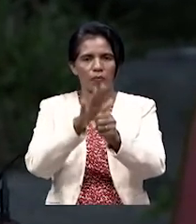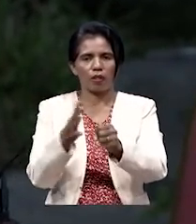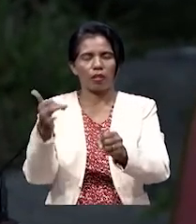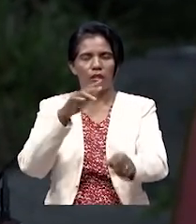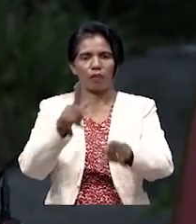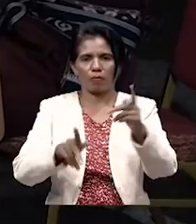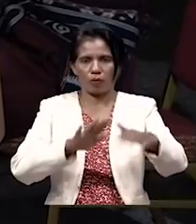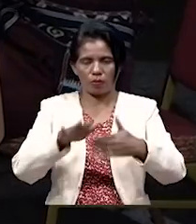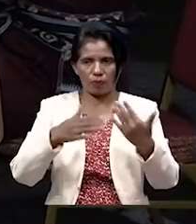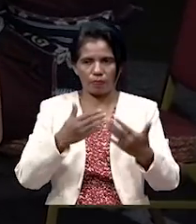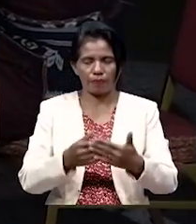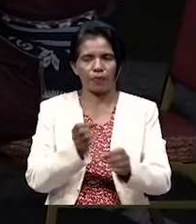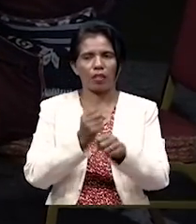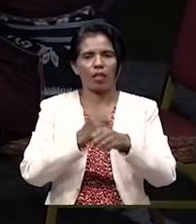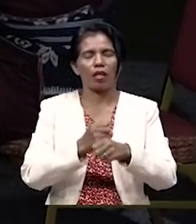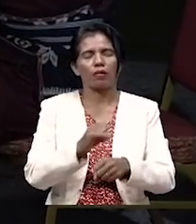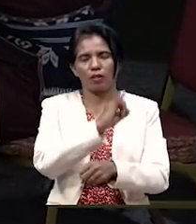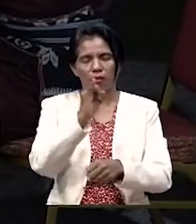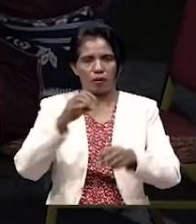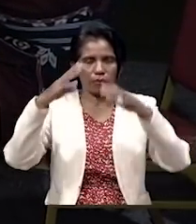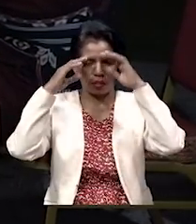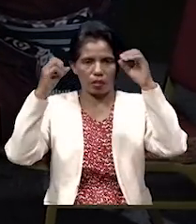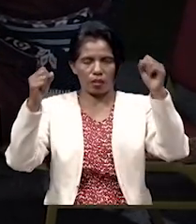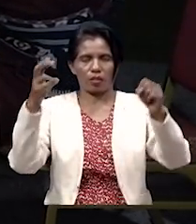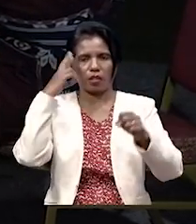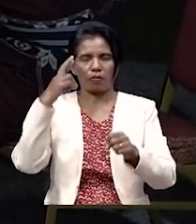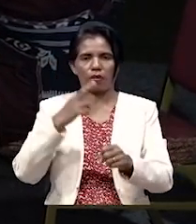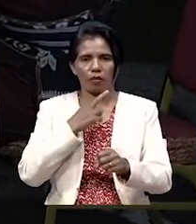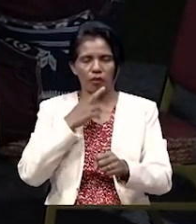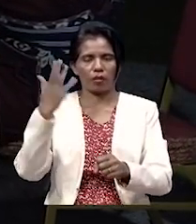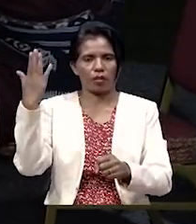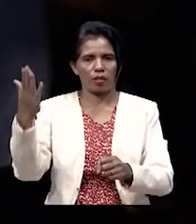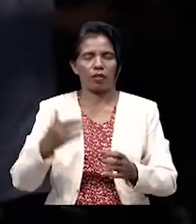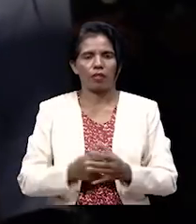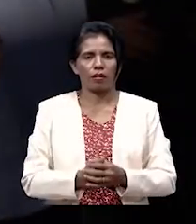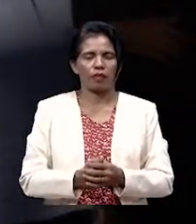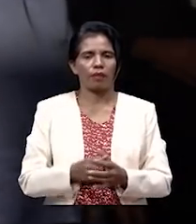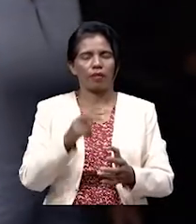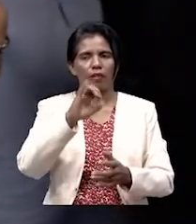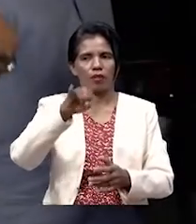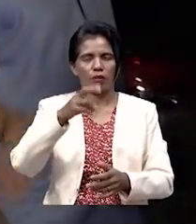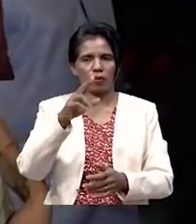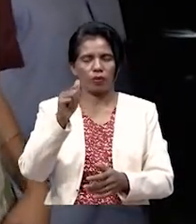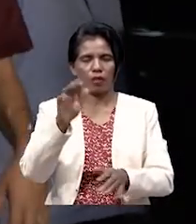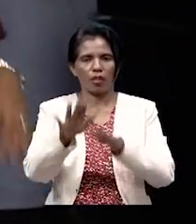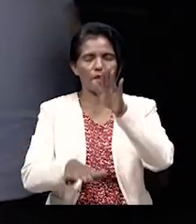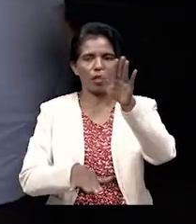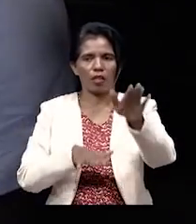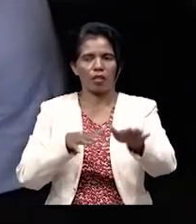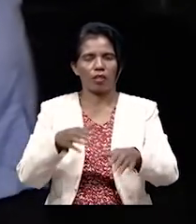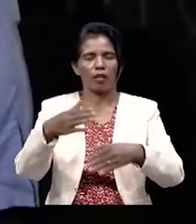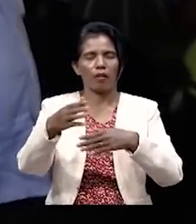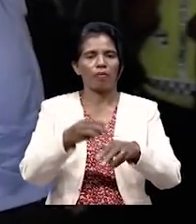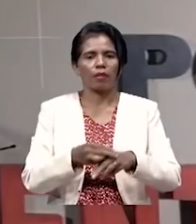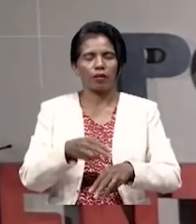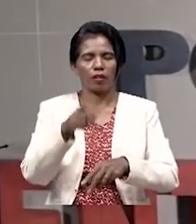povo. Além de a entrevista ao presidente da República eleito Zera Mozorta e a legendário Najwa Mos Lau Ainho Ramosorta ba Ponte Bezerra